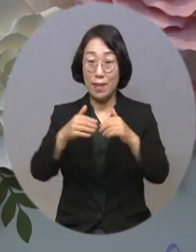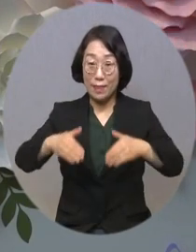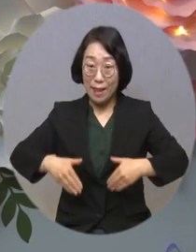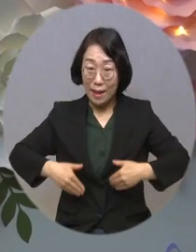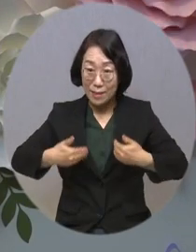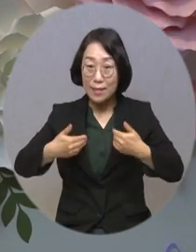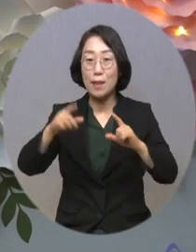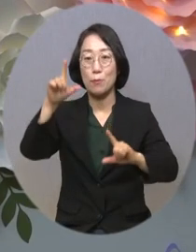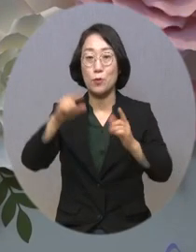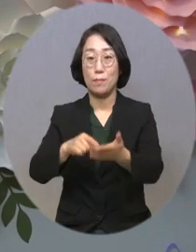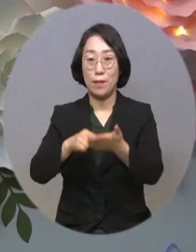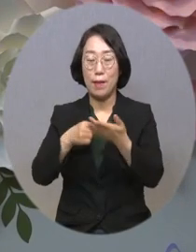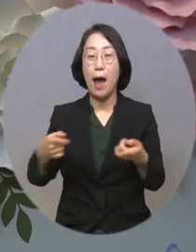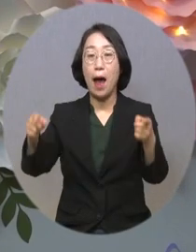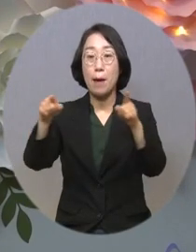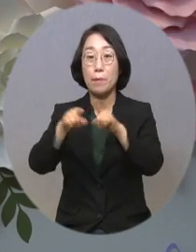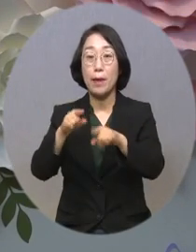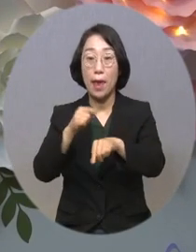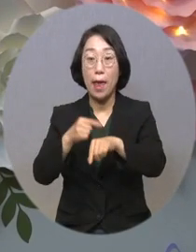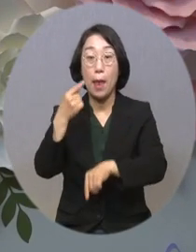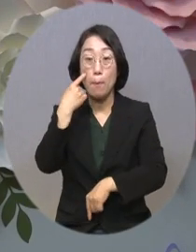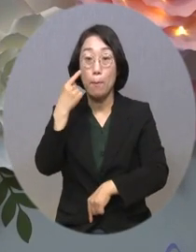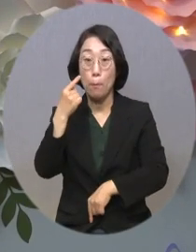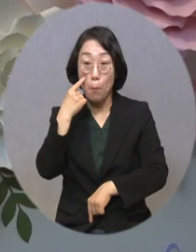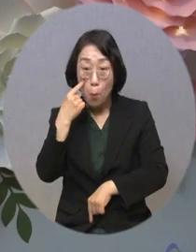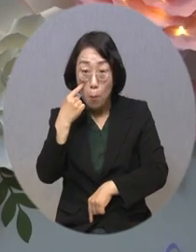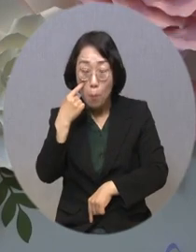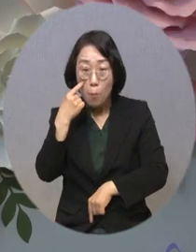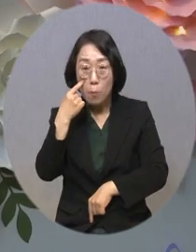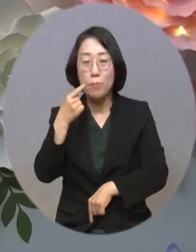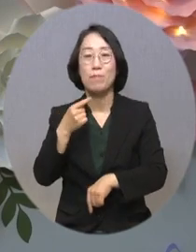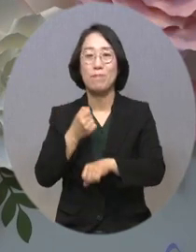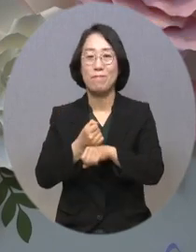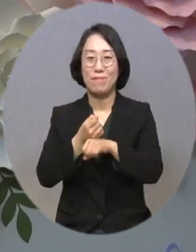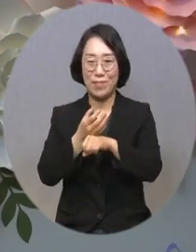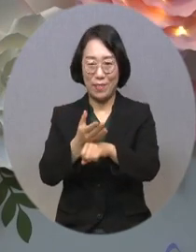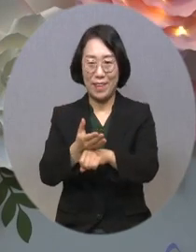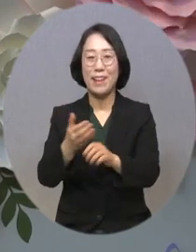전하는 함께해봄 현장에서 복지TV 경기방송 정우선입니다.